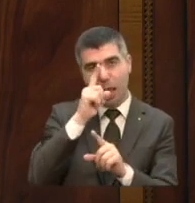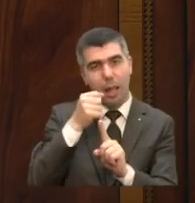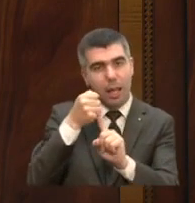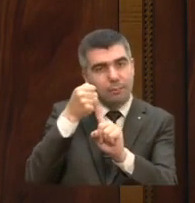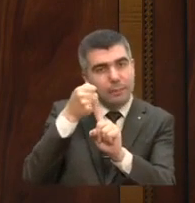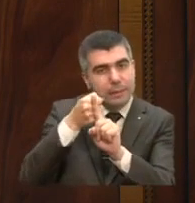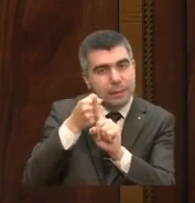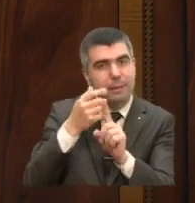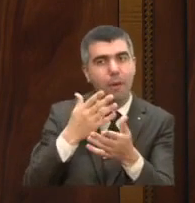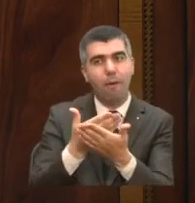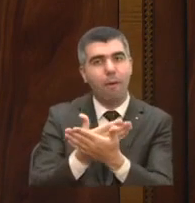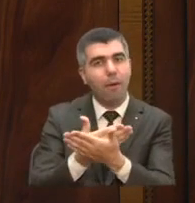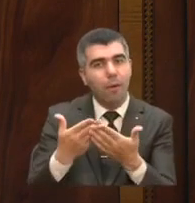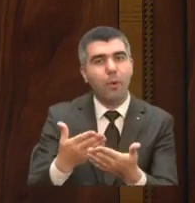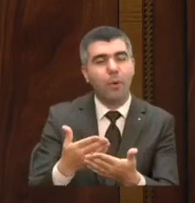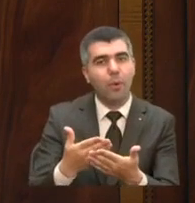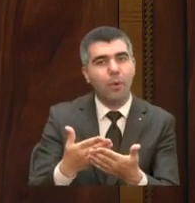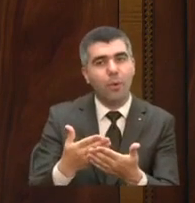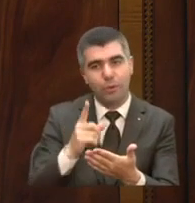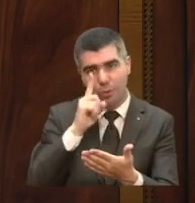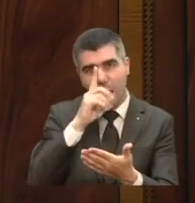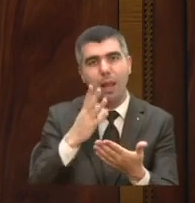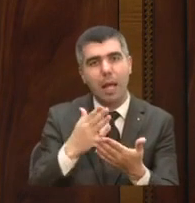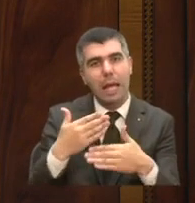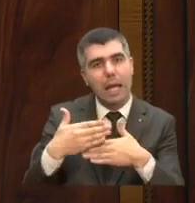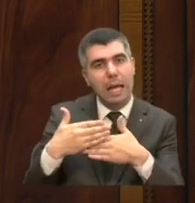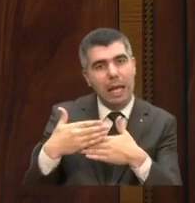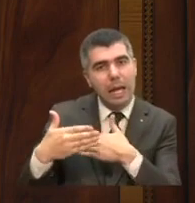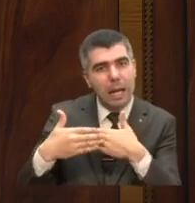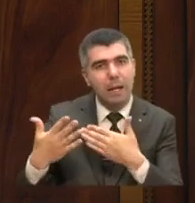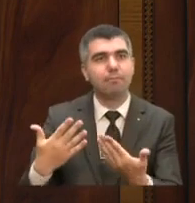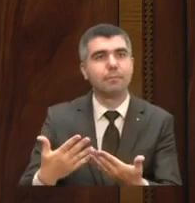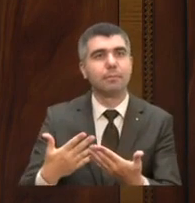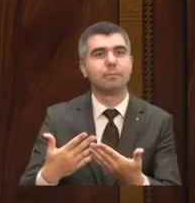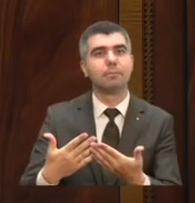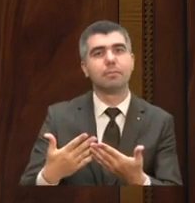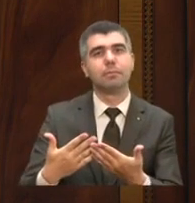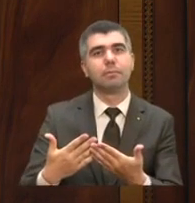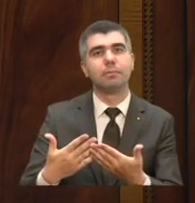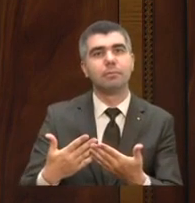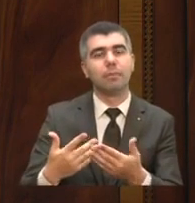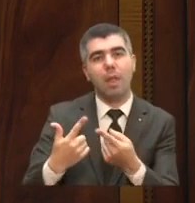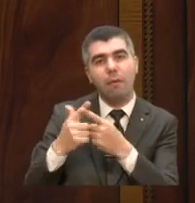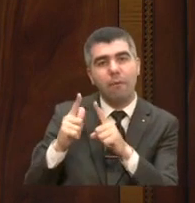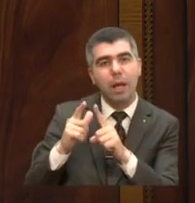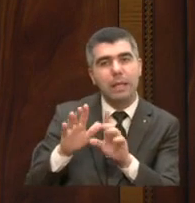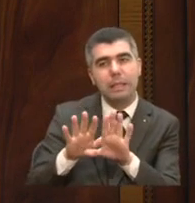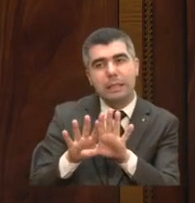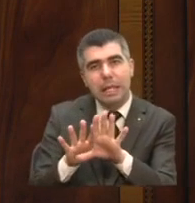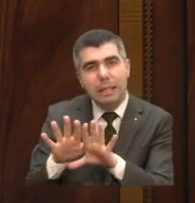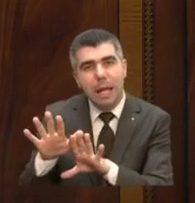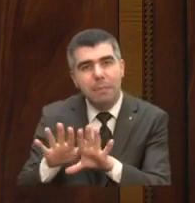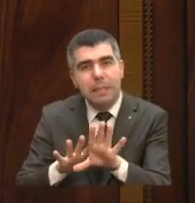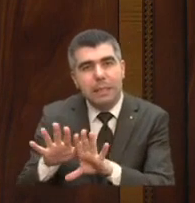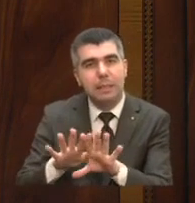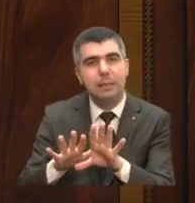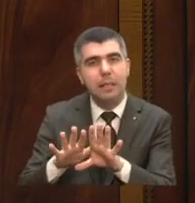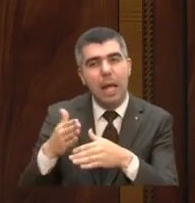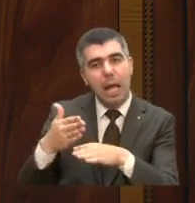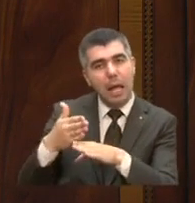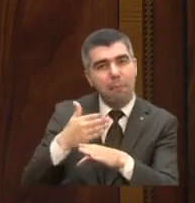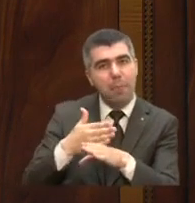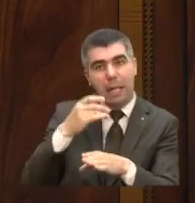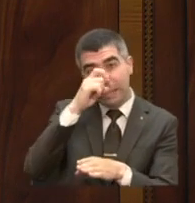بطبيعة الحال على أن هذه المرحلة هذه نستطع في هذه التدابير الاستباقية اللي تنديرها قبل الصيف أو خلال